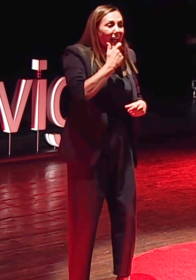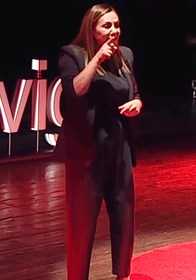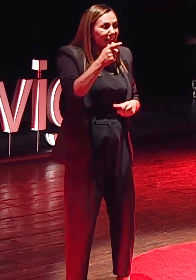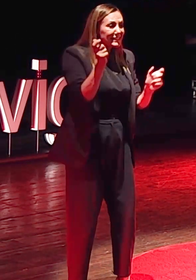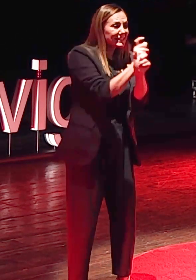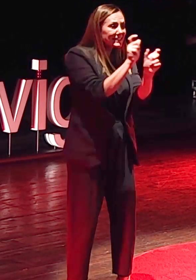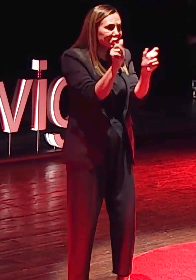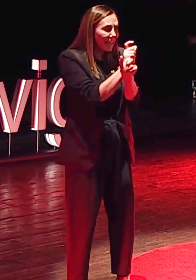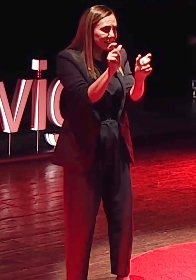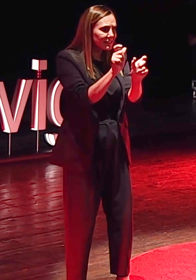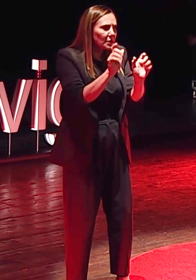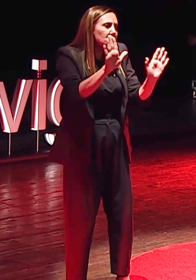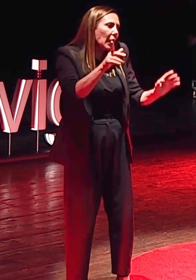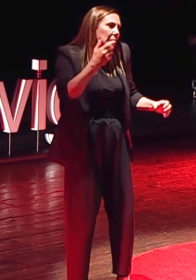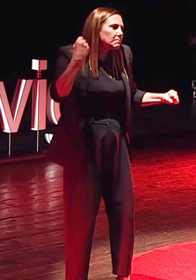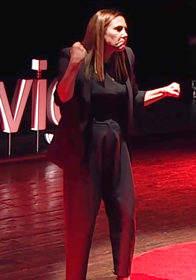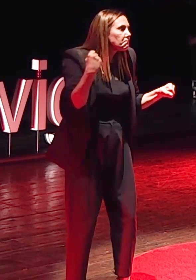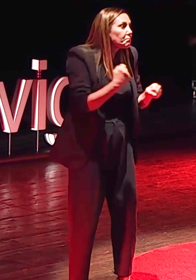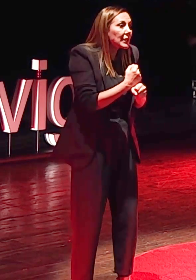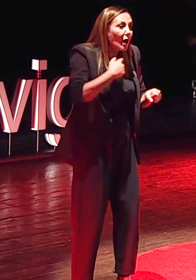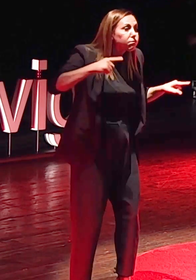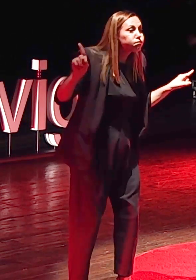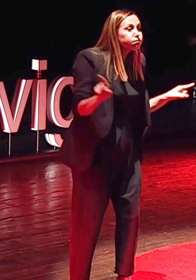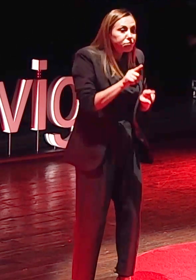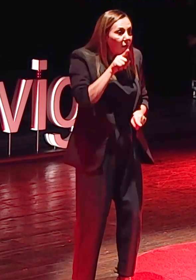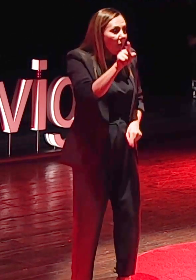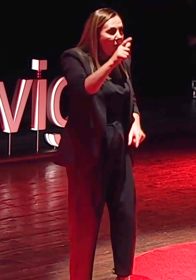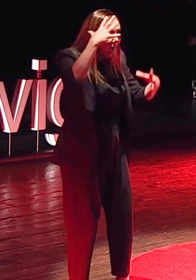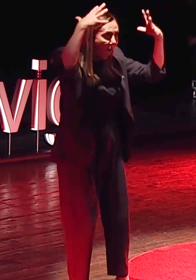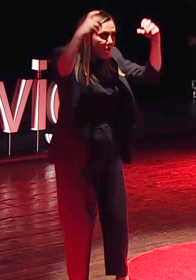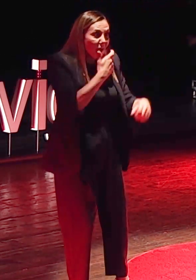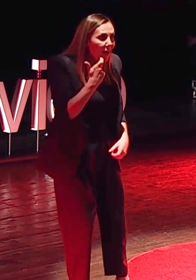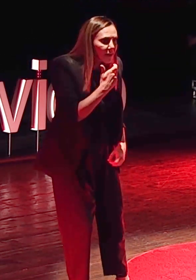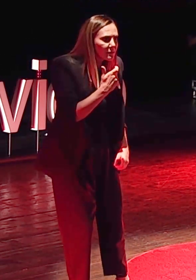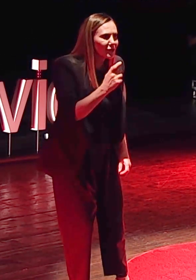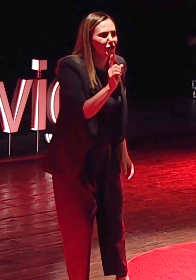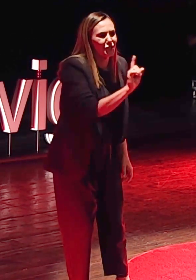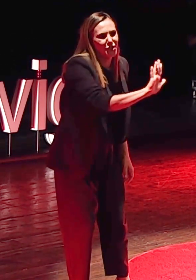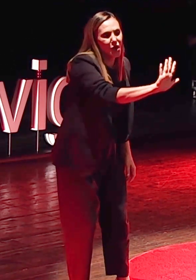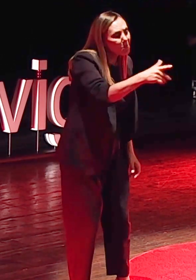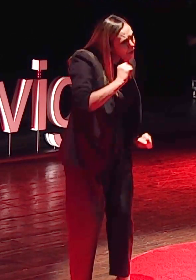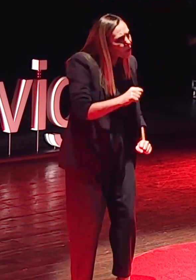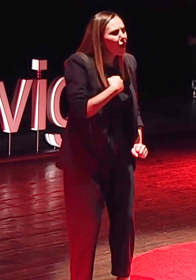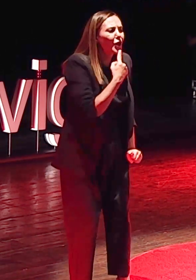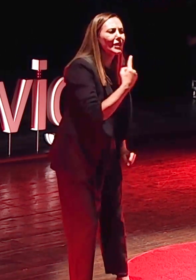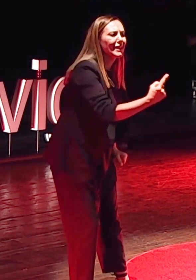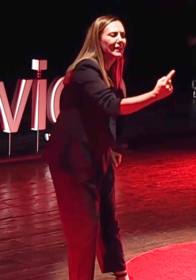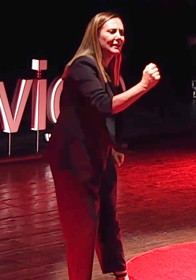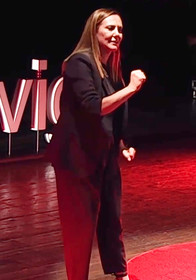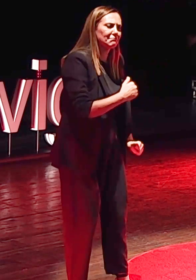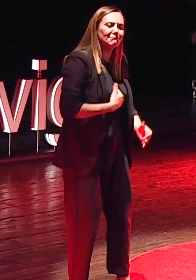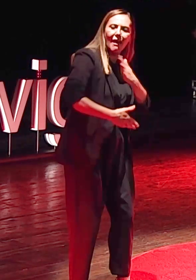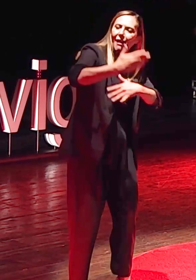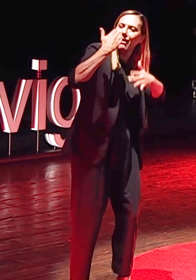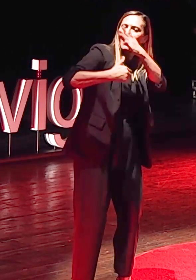Eh sì Però peccato che noi non siamo Albert Einstein Ma posso dirti una cosa però tanto tempo